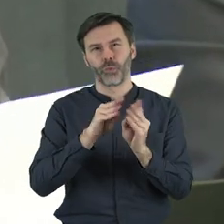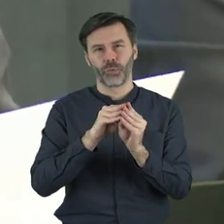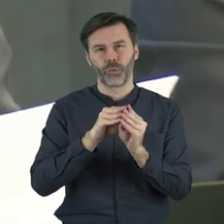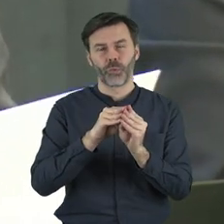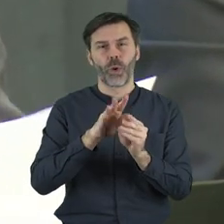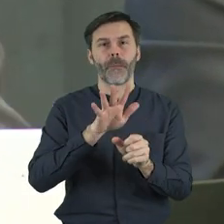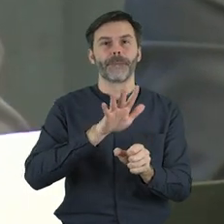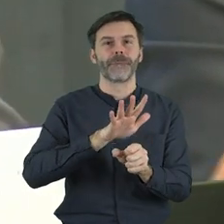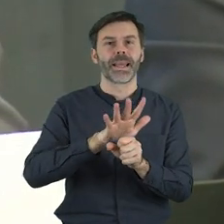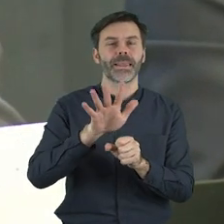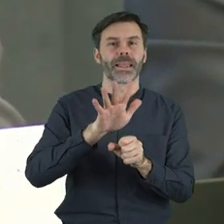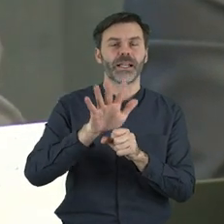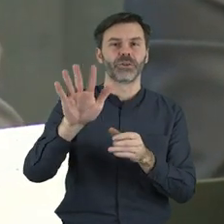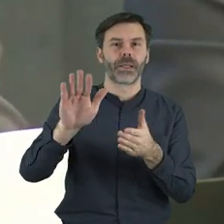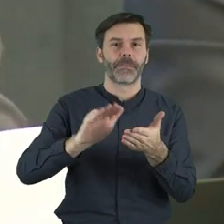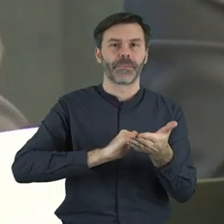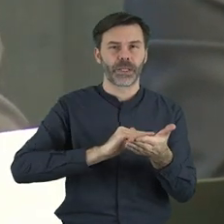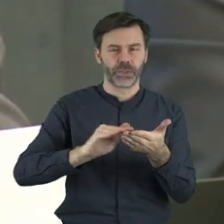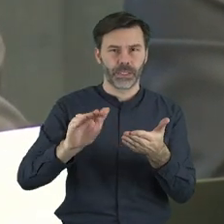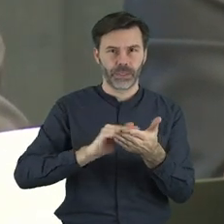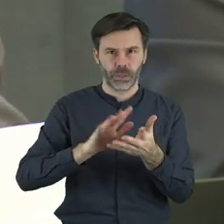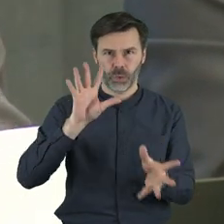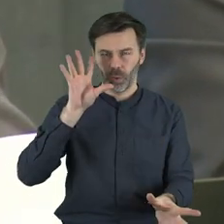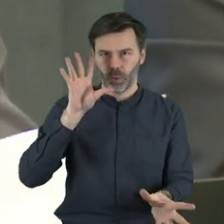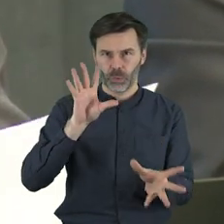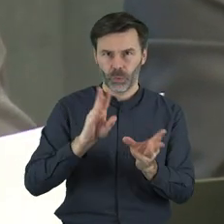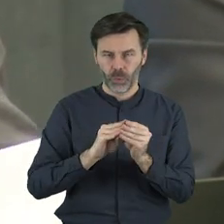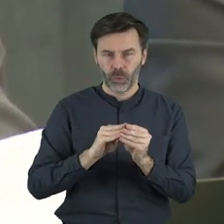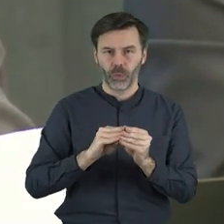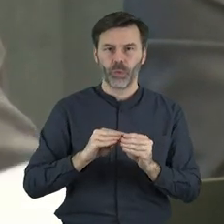łącznego funkcjonowania tego, który wynajmie, który